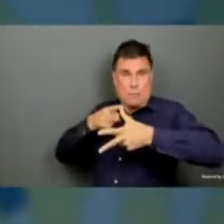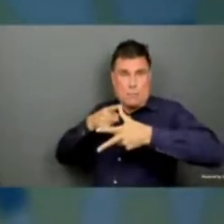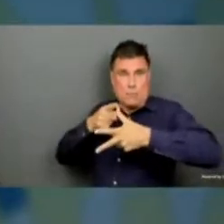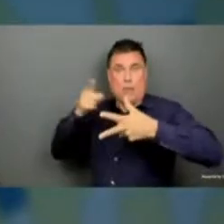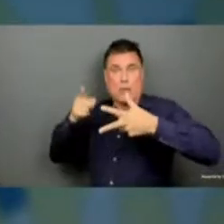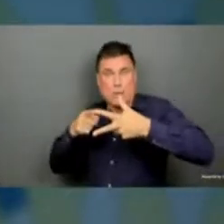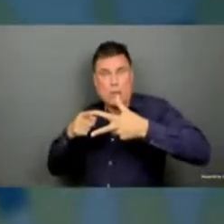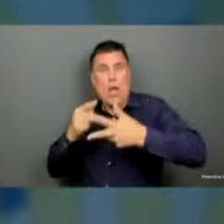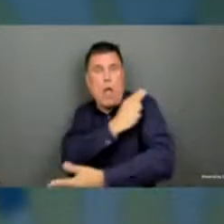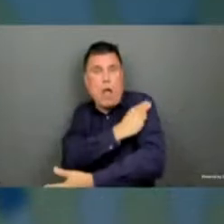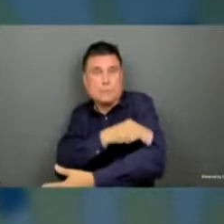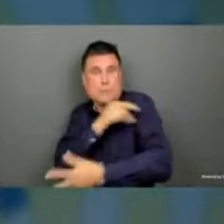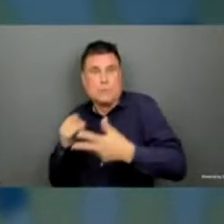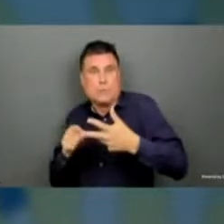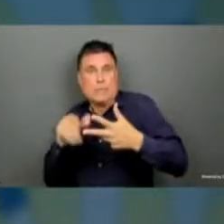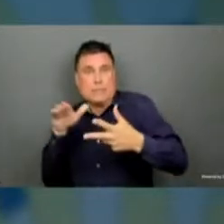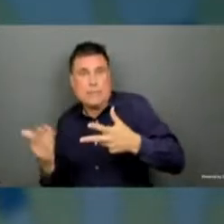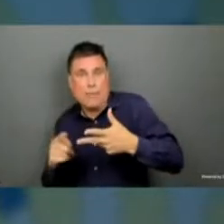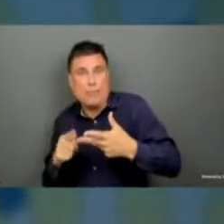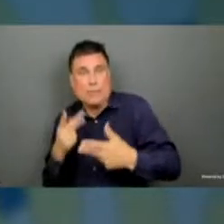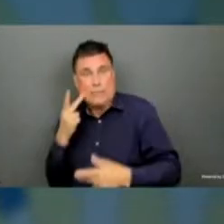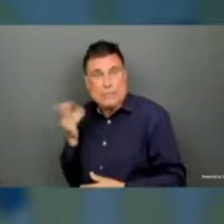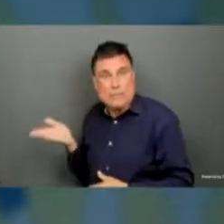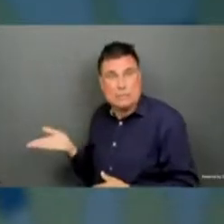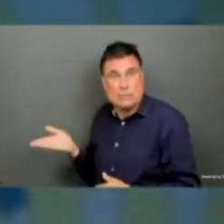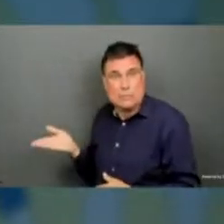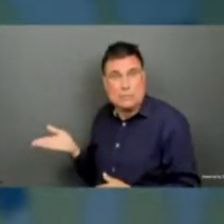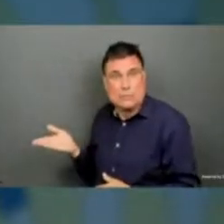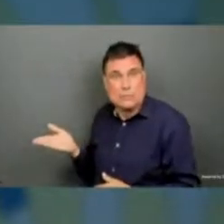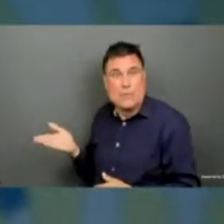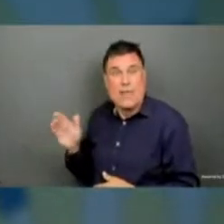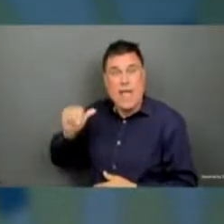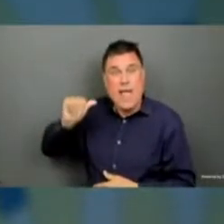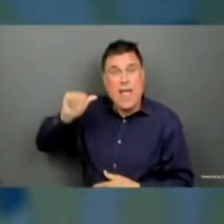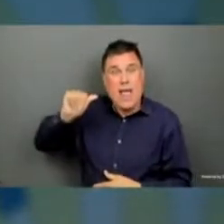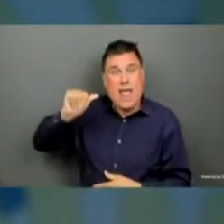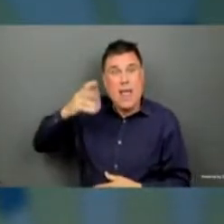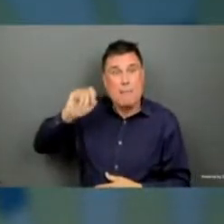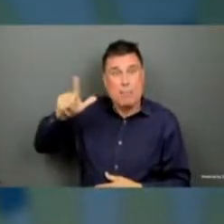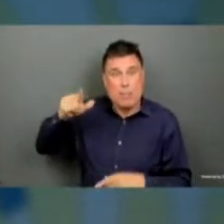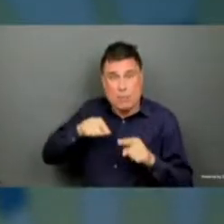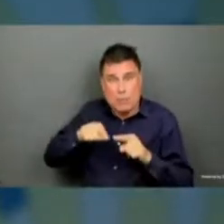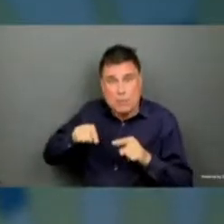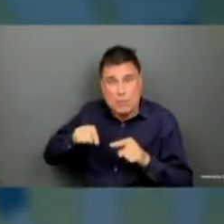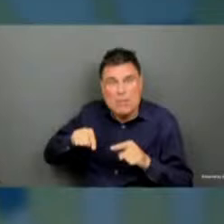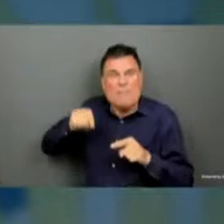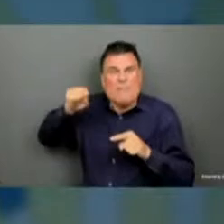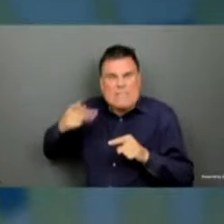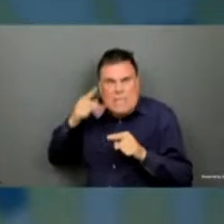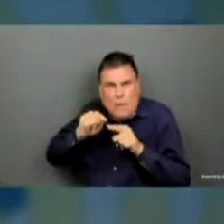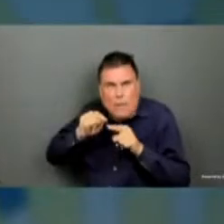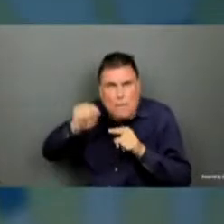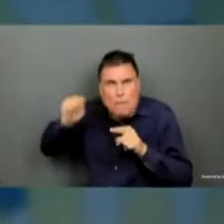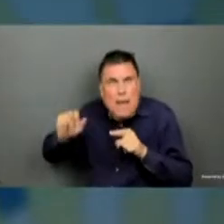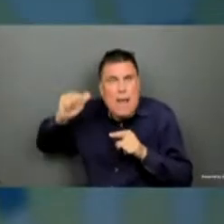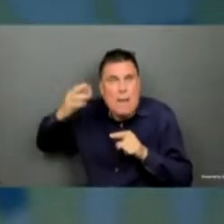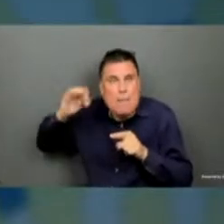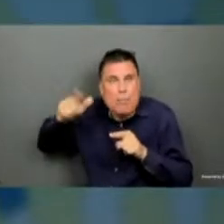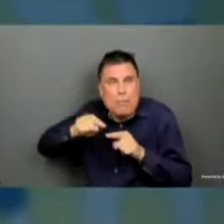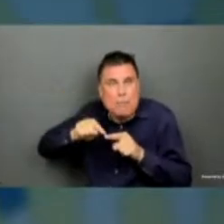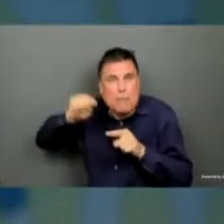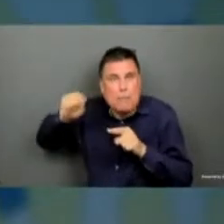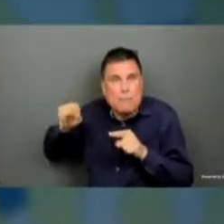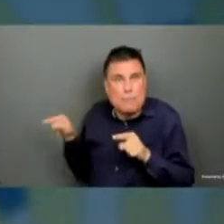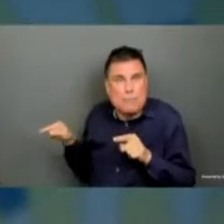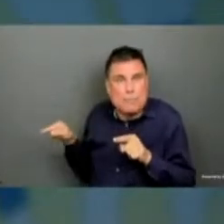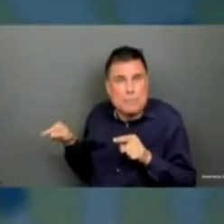死亡的这个数字所以大家看到了他说这一波最近从4月份以